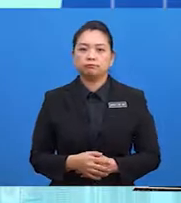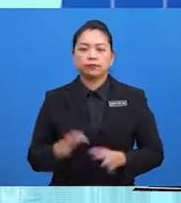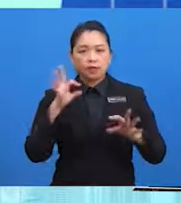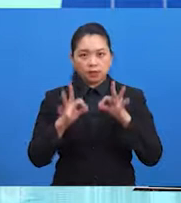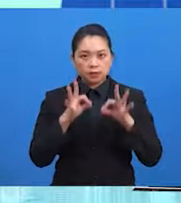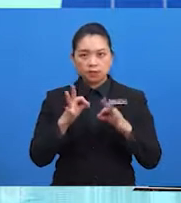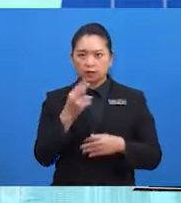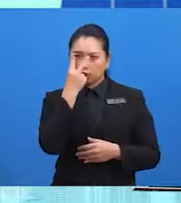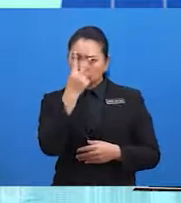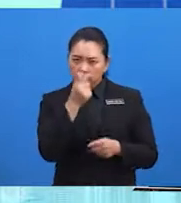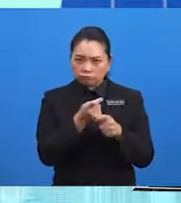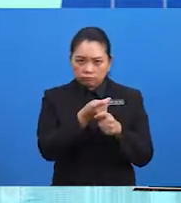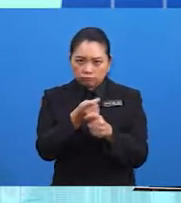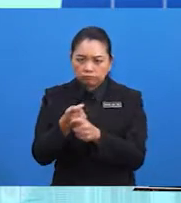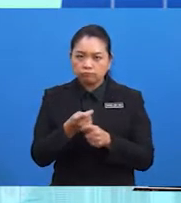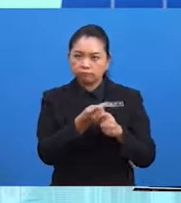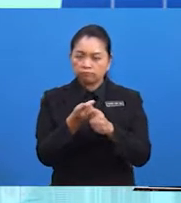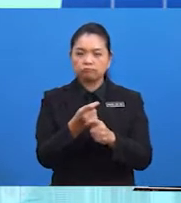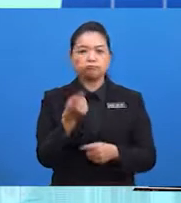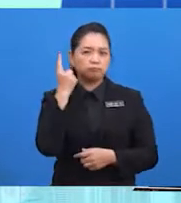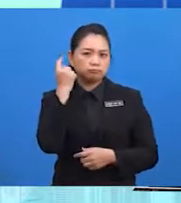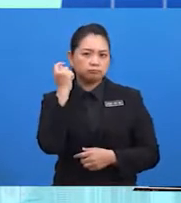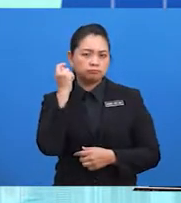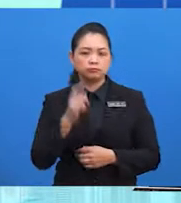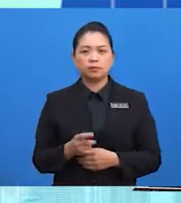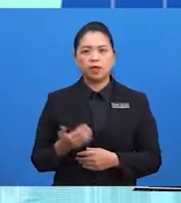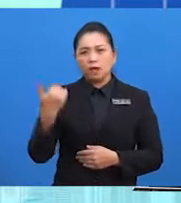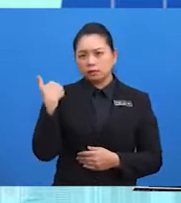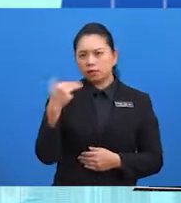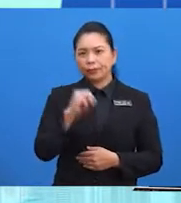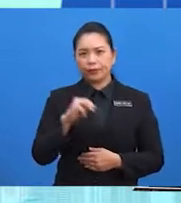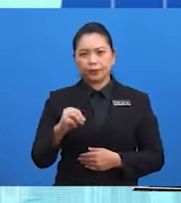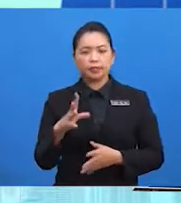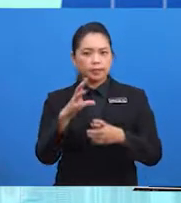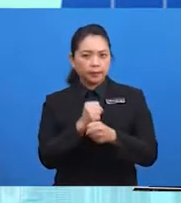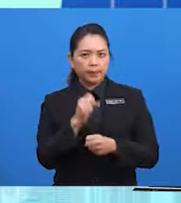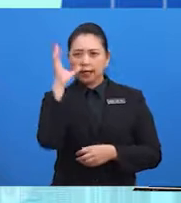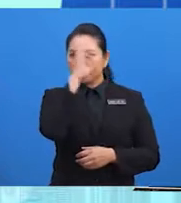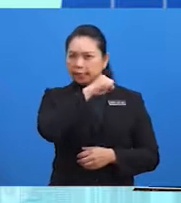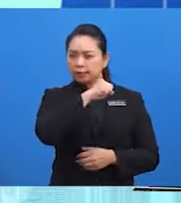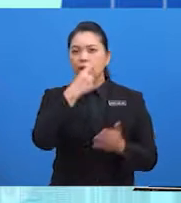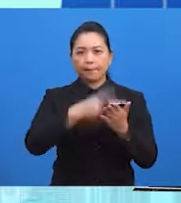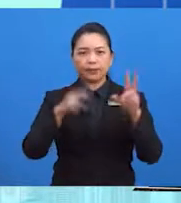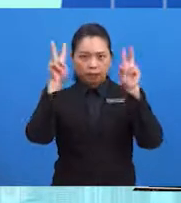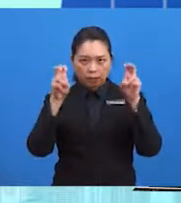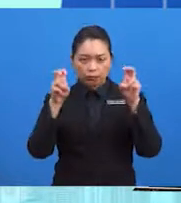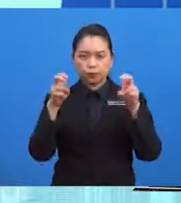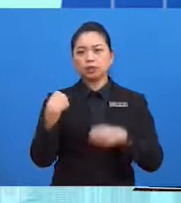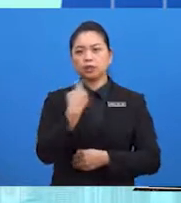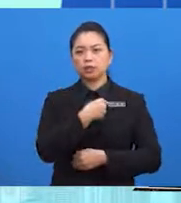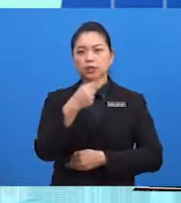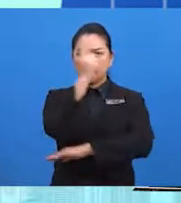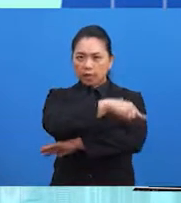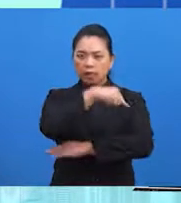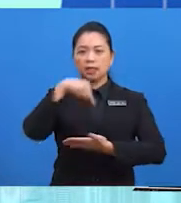Jika diteliti dari awal perbincangan tadi, adakah murid-murid dapat meneka apakah tajuk yang kita akan bincang